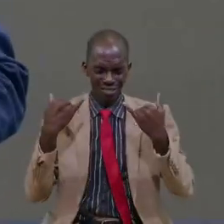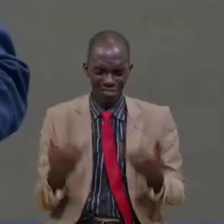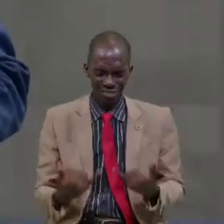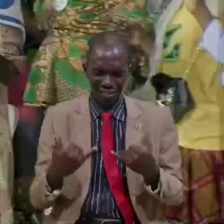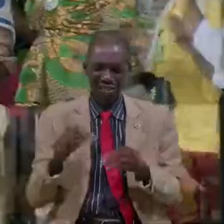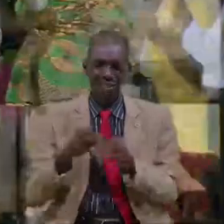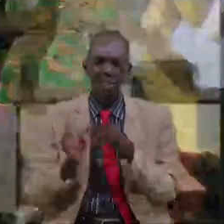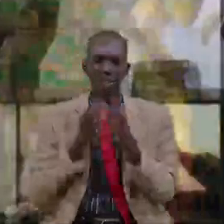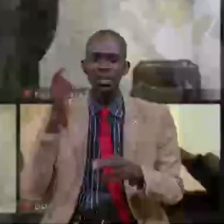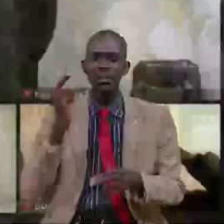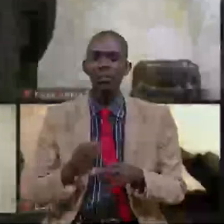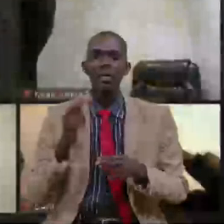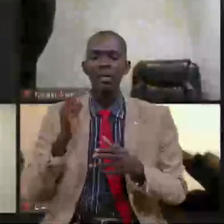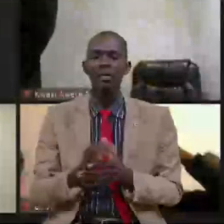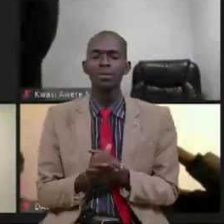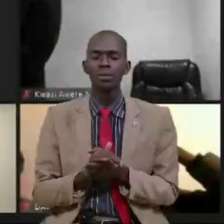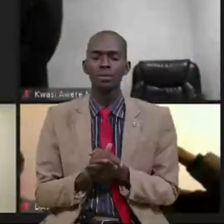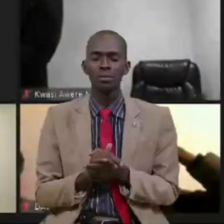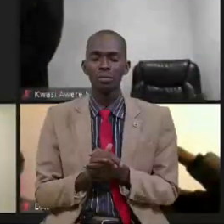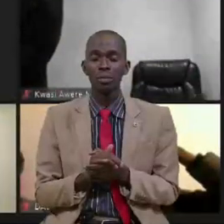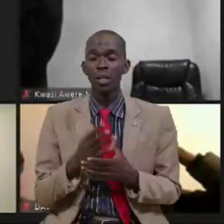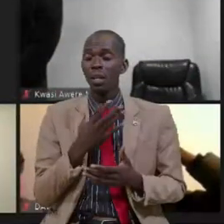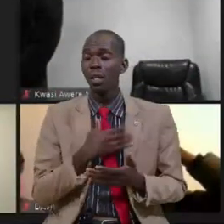maintenant au nom de Jésus.